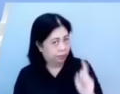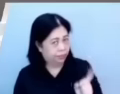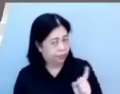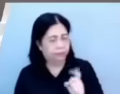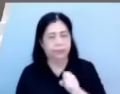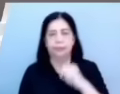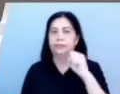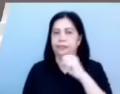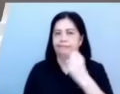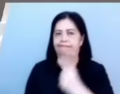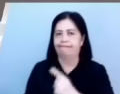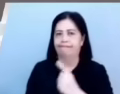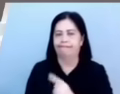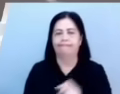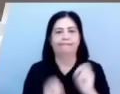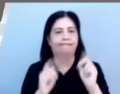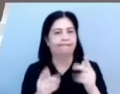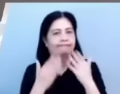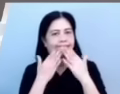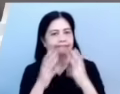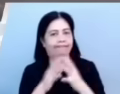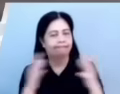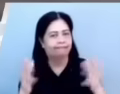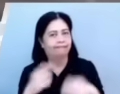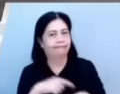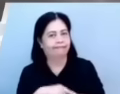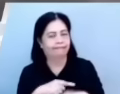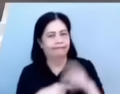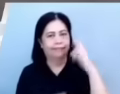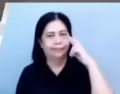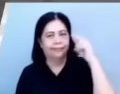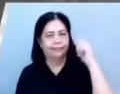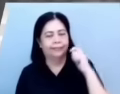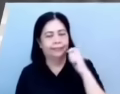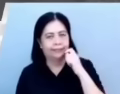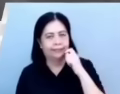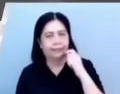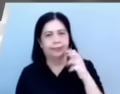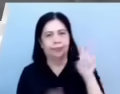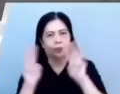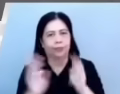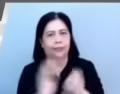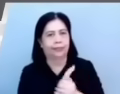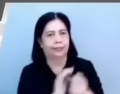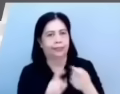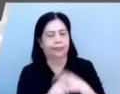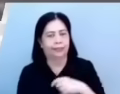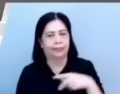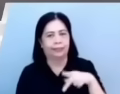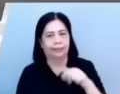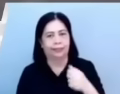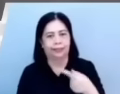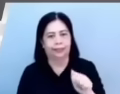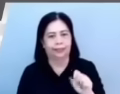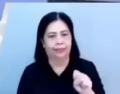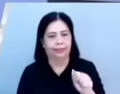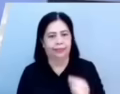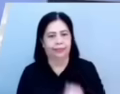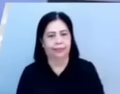po. Okay. Maraming salamat po sa inyo, Rhea Torres, weather specialist mula po sa PAGASA.